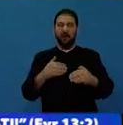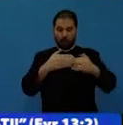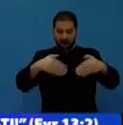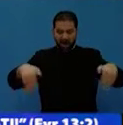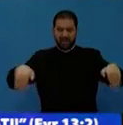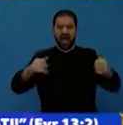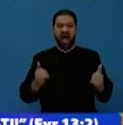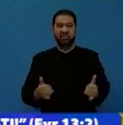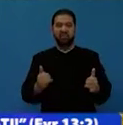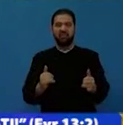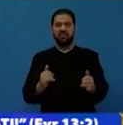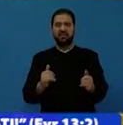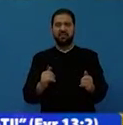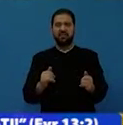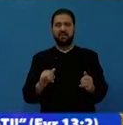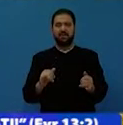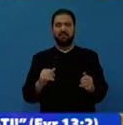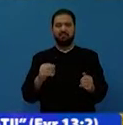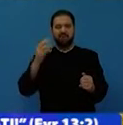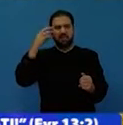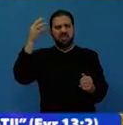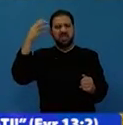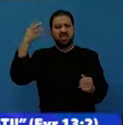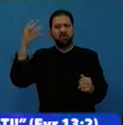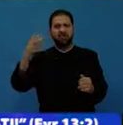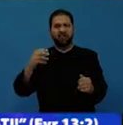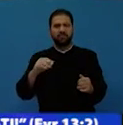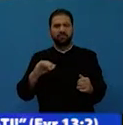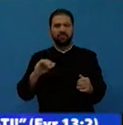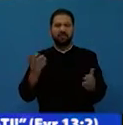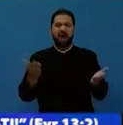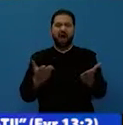barierele acestea psihice care